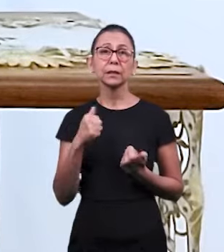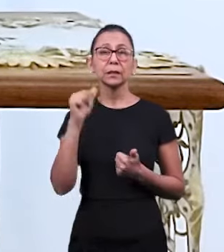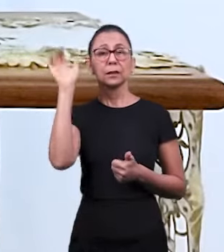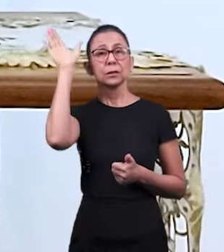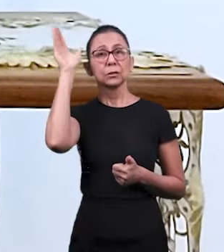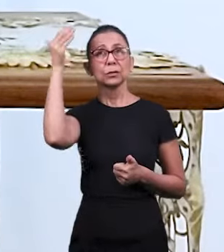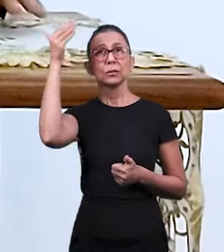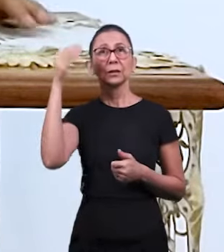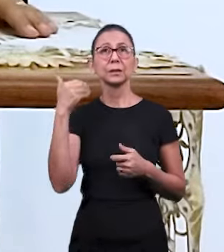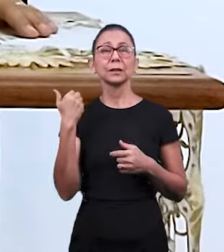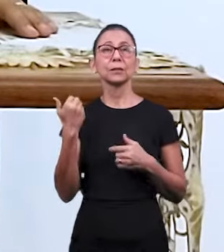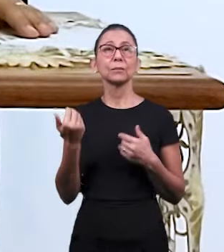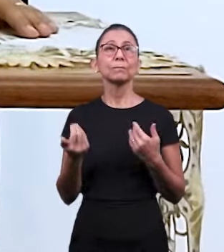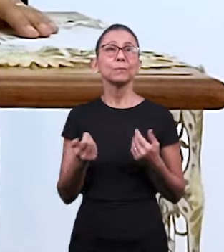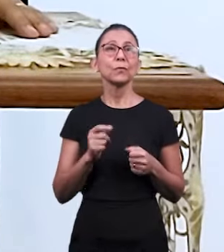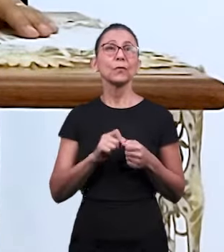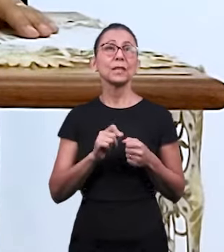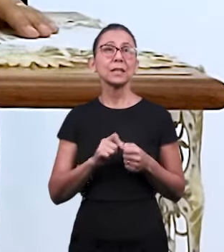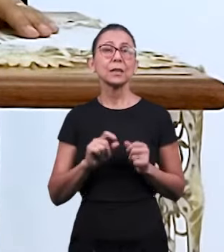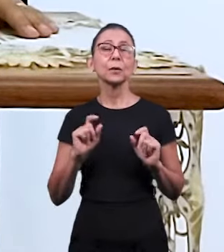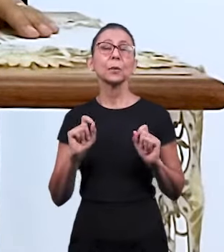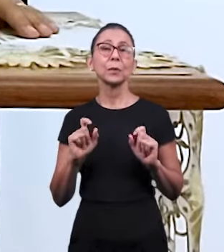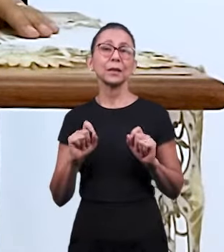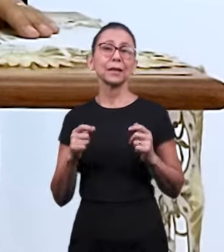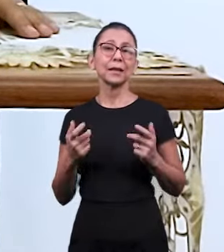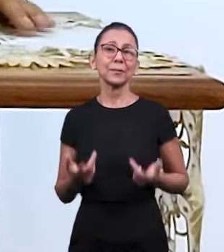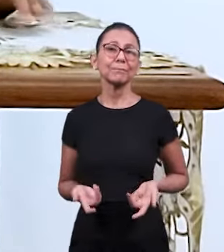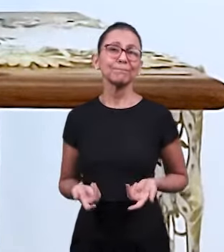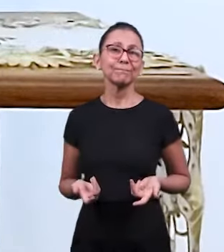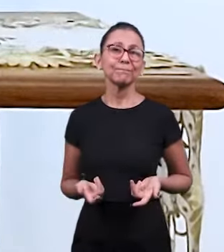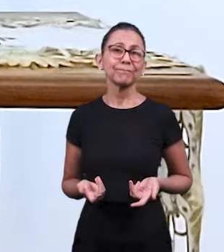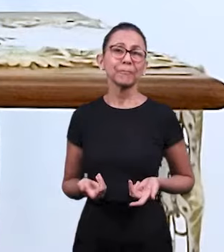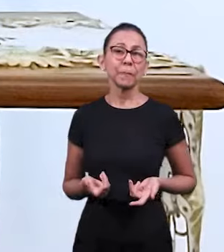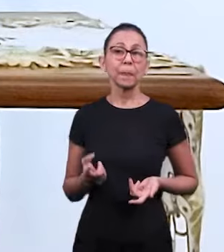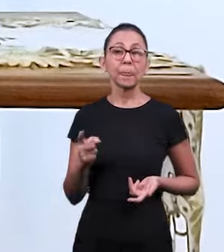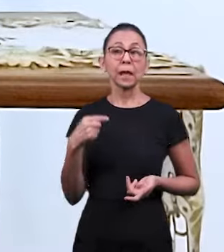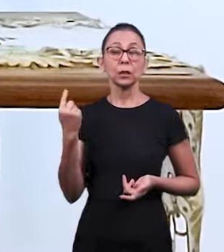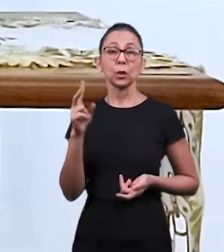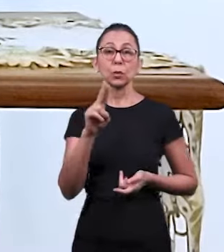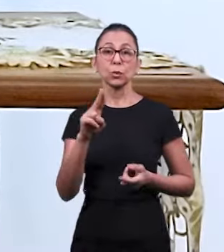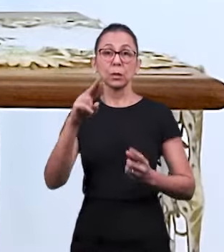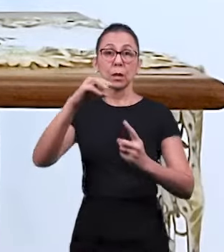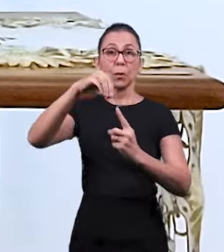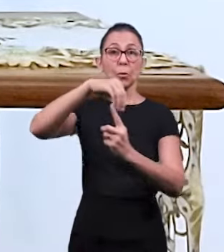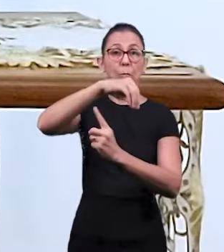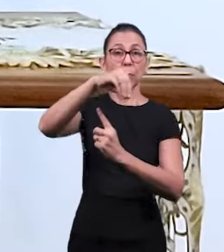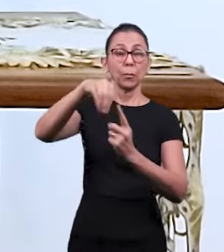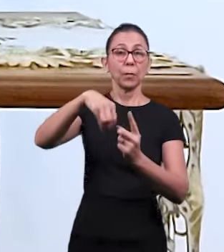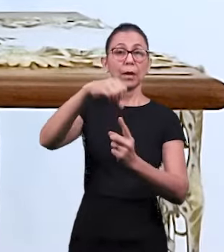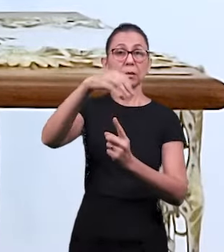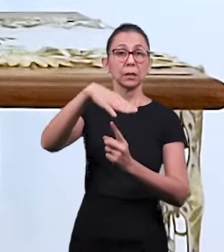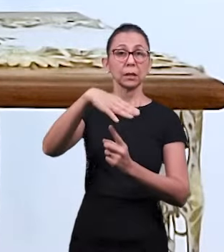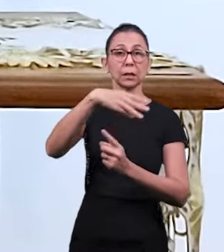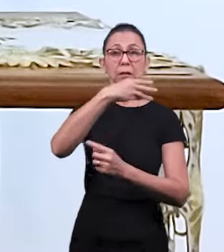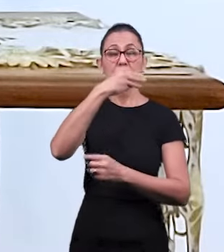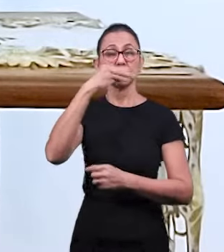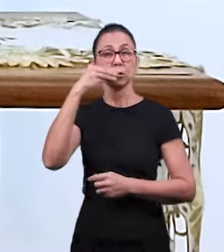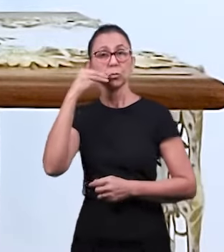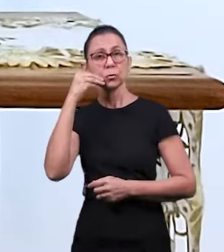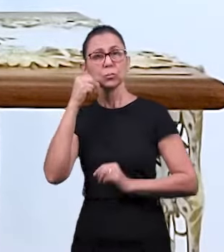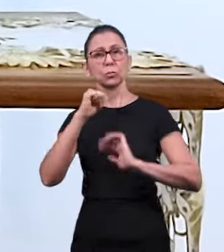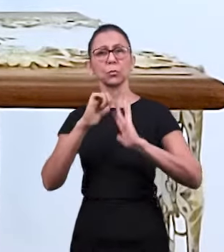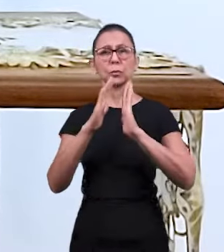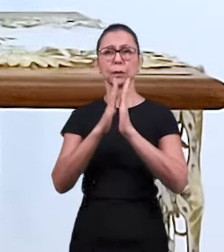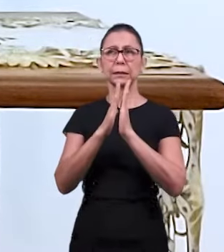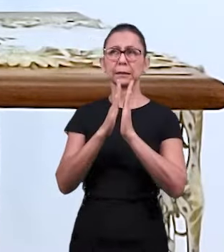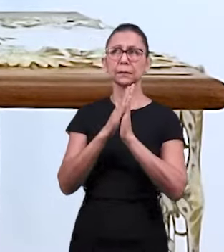дает в распоряжение церкви ресурсы благодати, когда церковь пользуется ресурсами благодати, Дух Святой нам дает